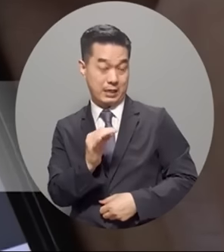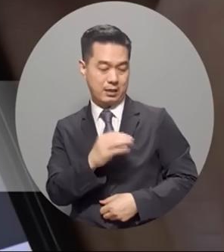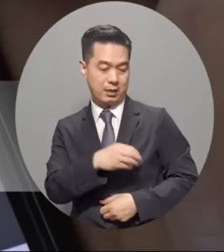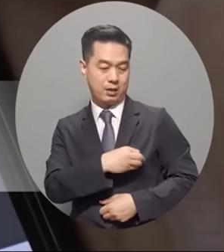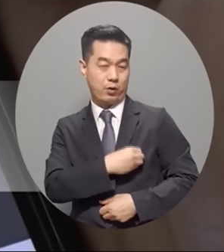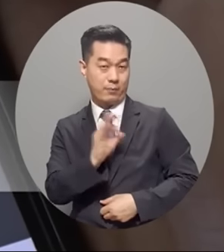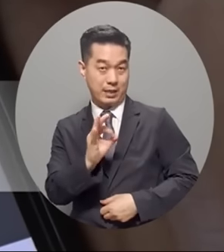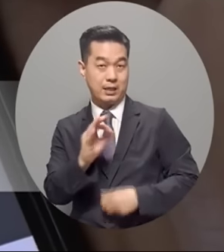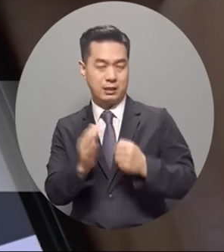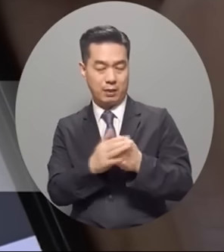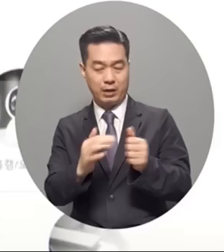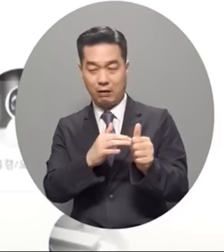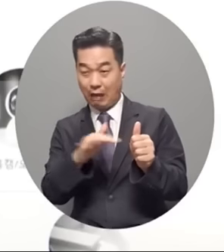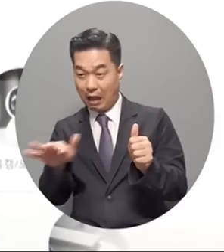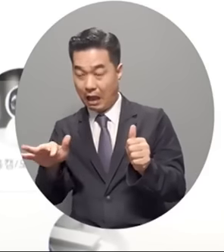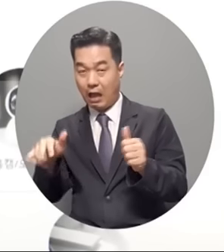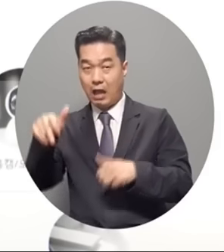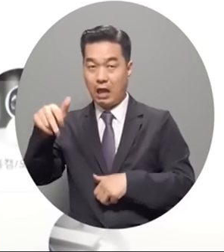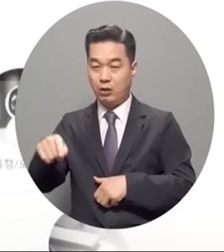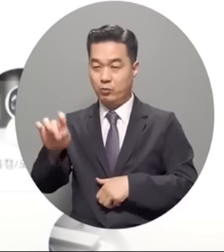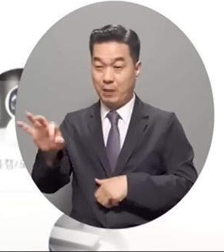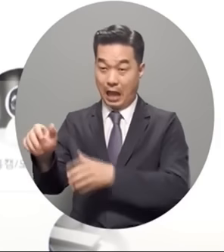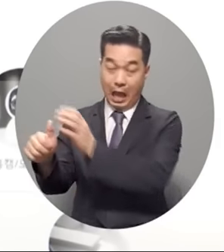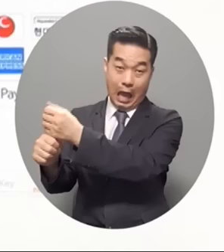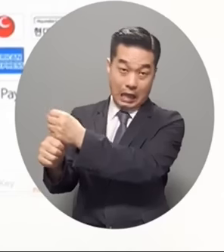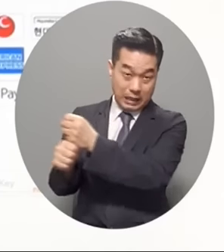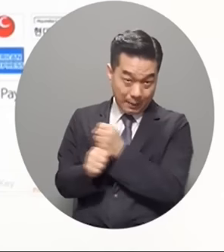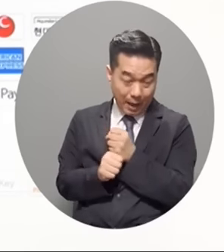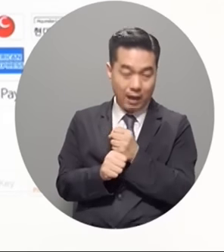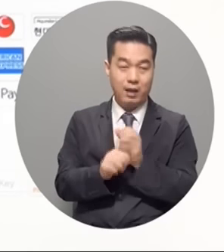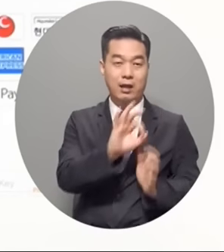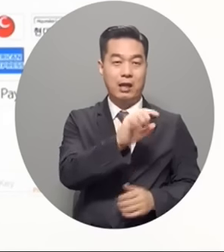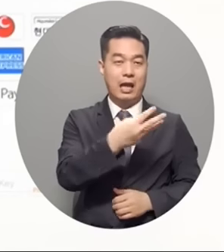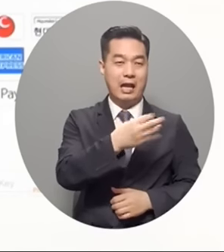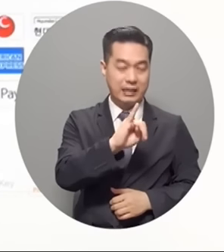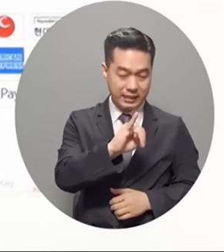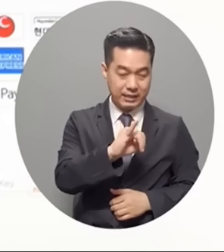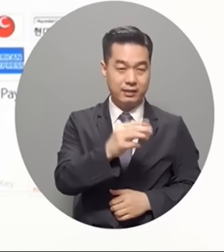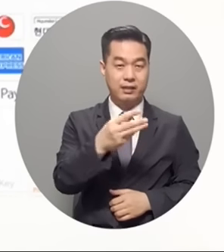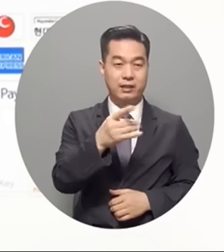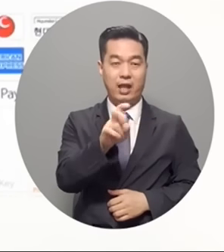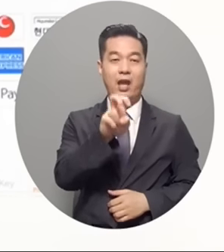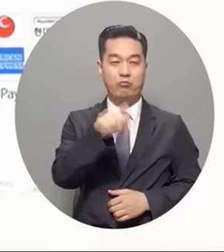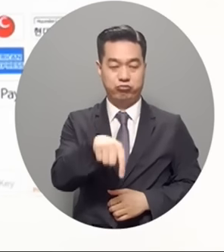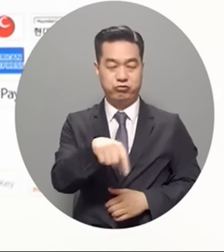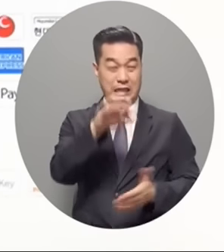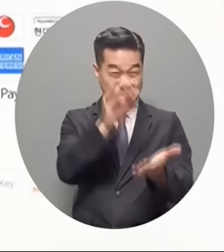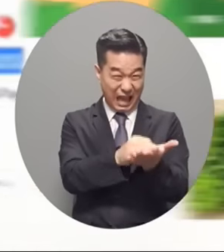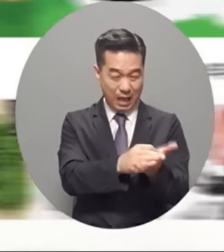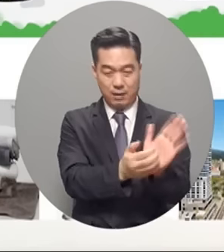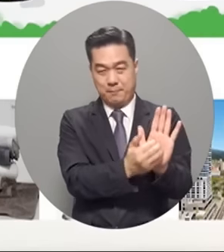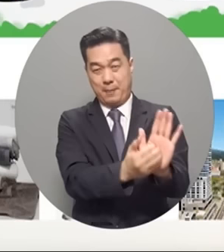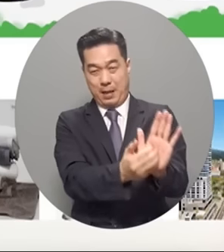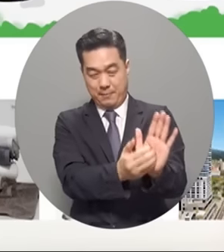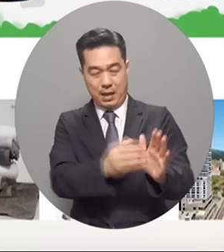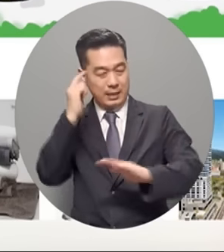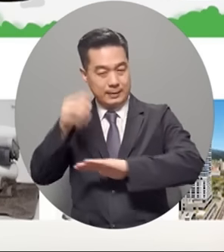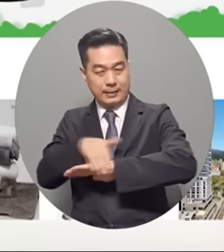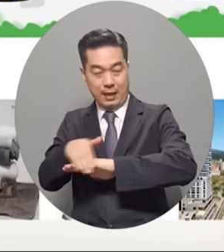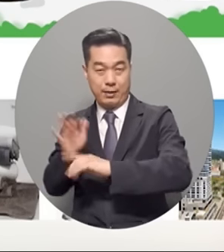탈퇴하려는 고객들을 잡고 알리나 테무 같은 중국 업체들의 초저가 마케팅에 맞서는 전략인 셈입니다.